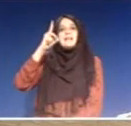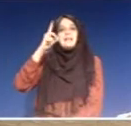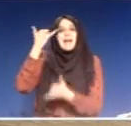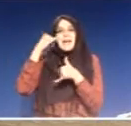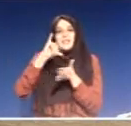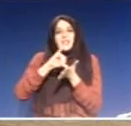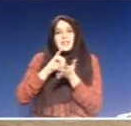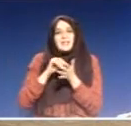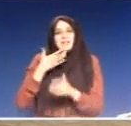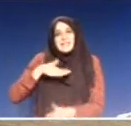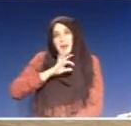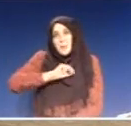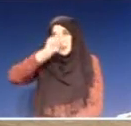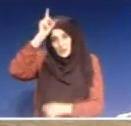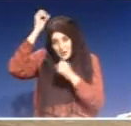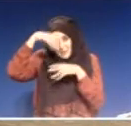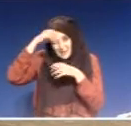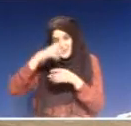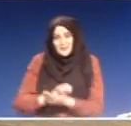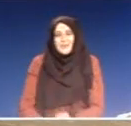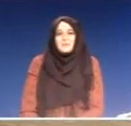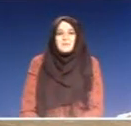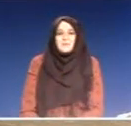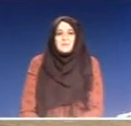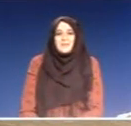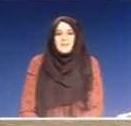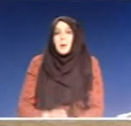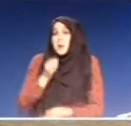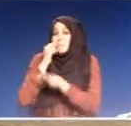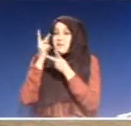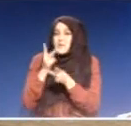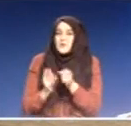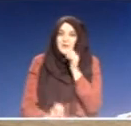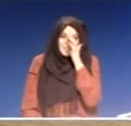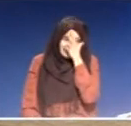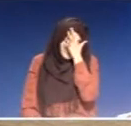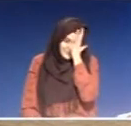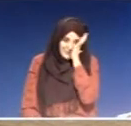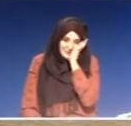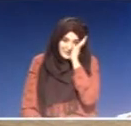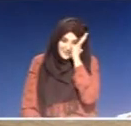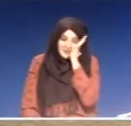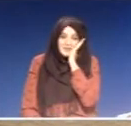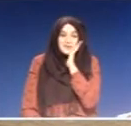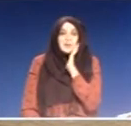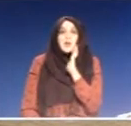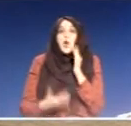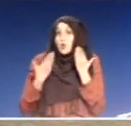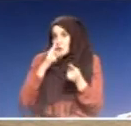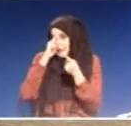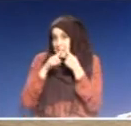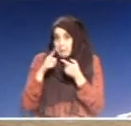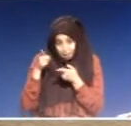سعاد. وعليكم السلام ورحمة الله تعالى وبركاته أختي نجاة. مرحبا بك أختي الكريمة في برنامج والصلح خير. عنوان هذه